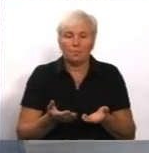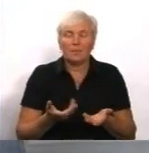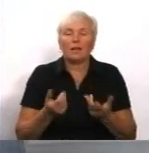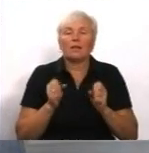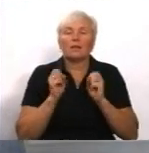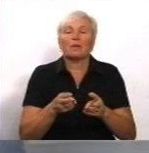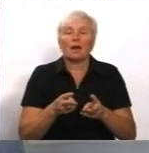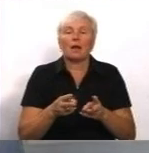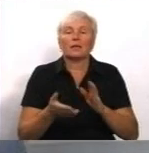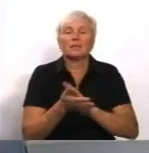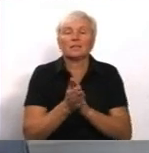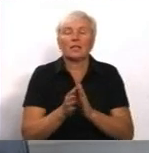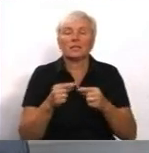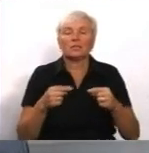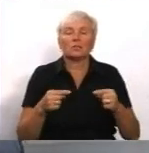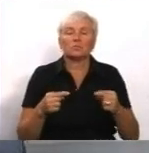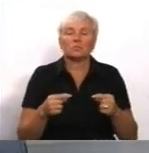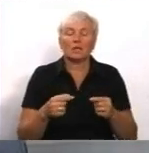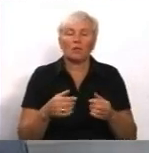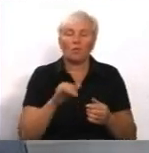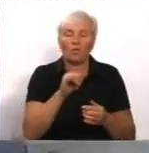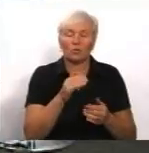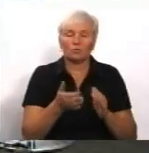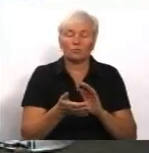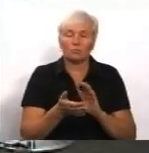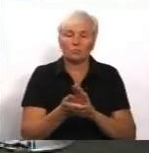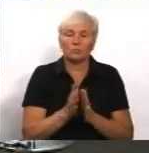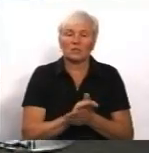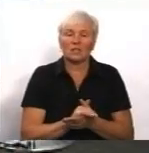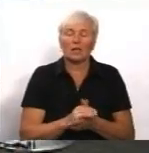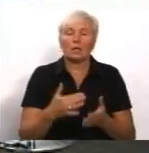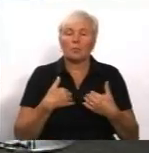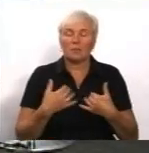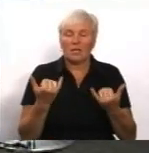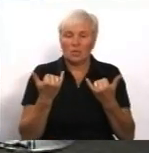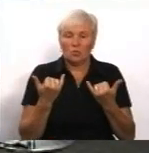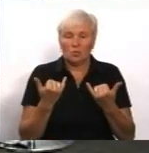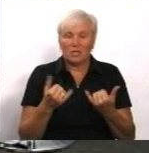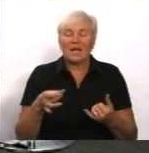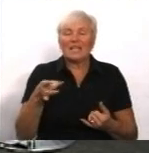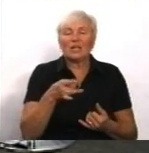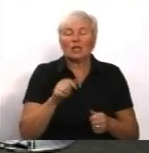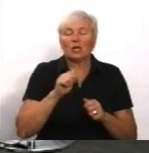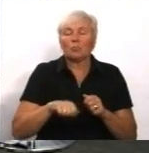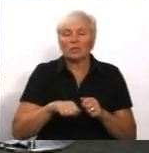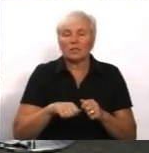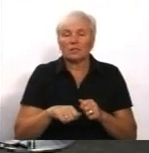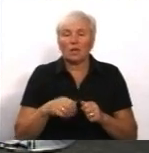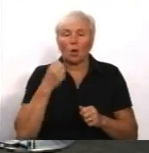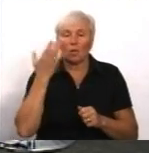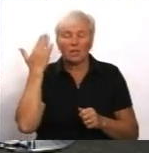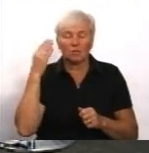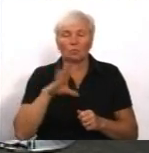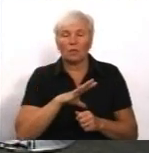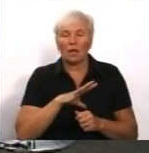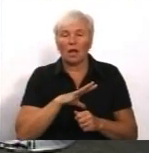Який стан речей з обладнанням саме у вашому управлінні? Ми сьогодні в регіональній лабораторії, є така, колись вона лабораторія